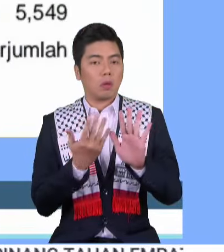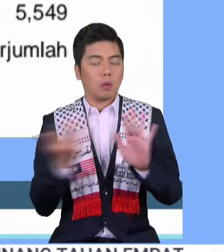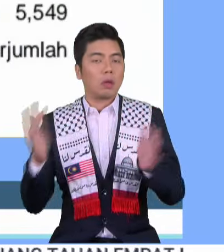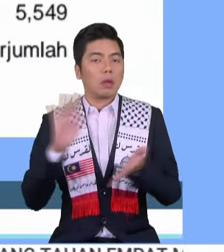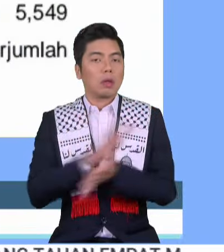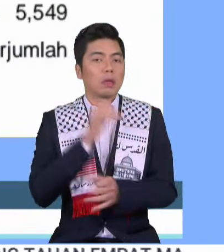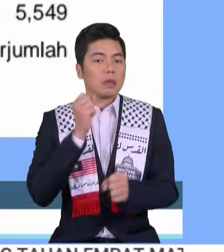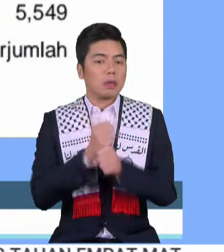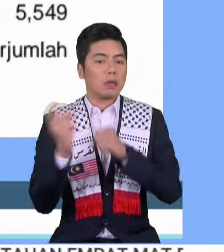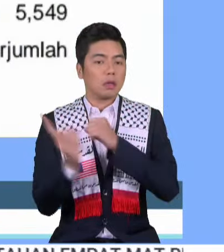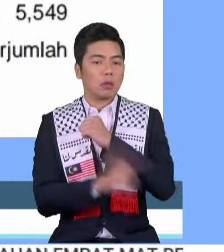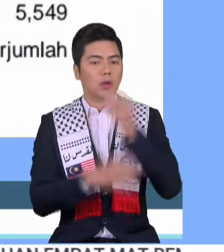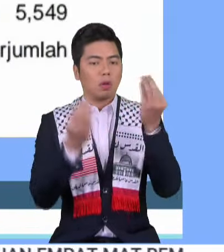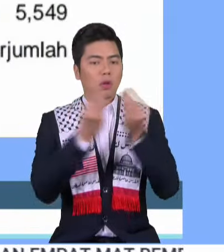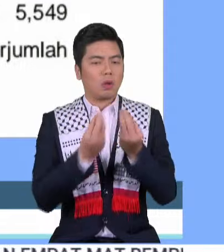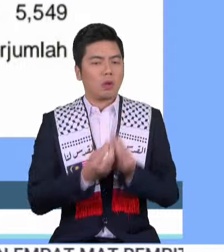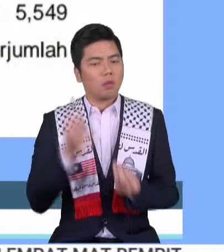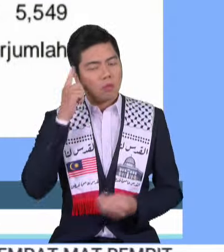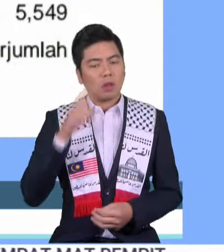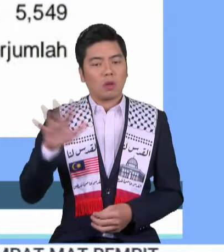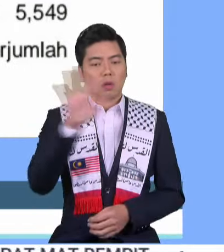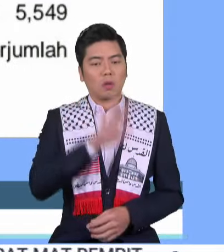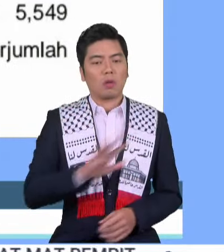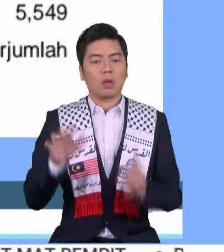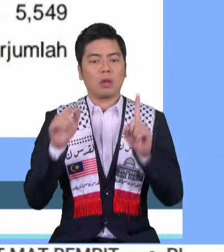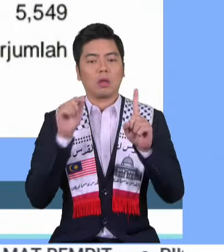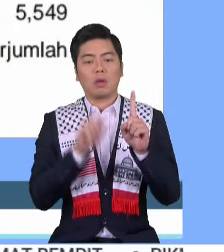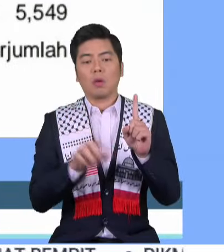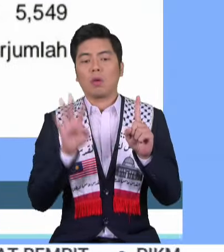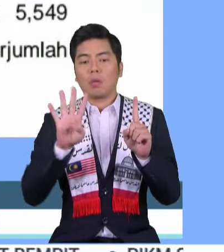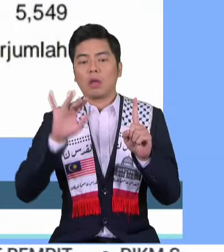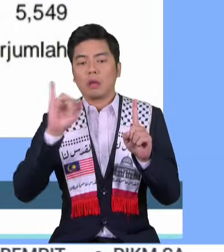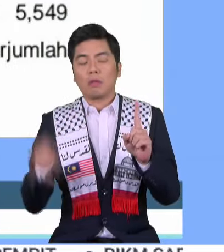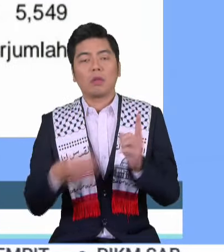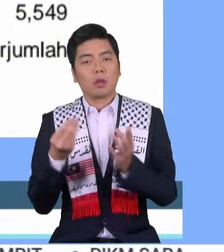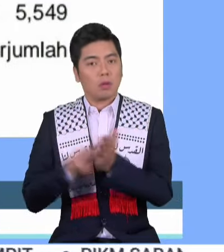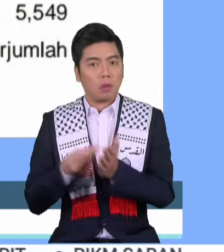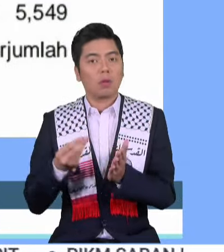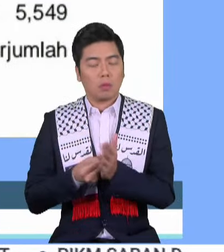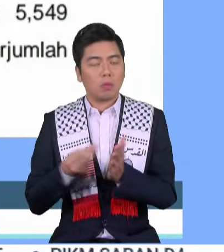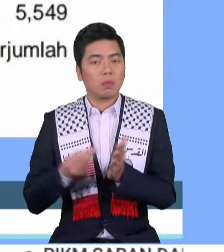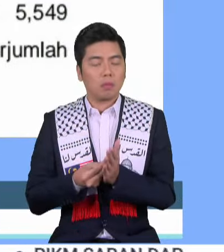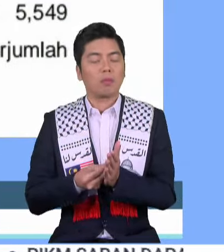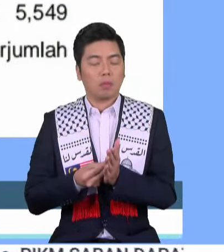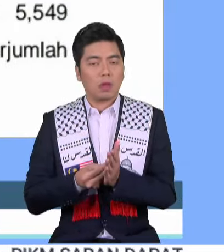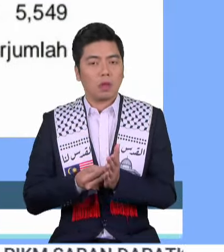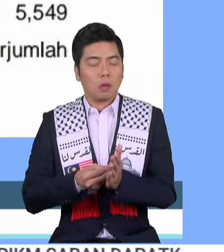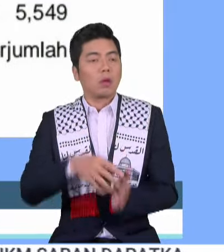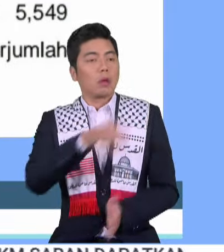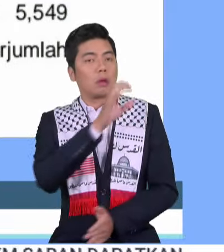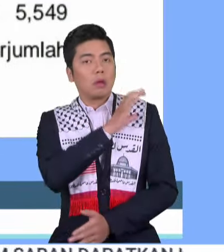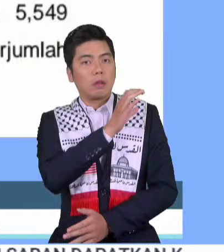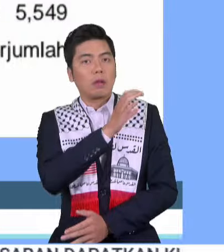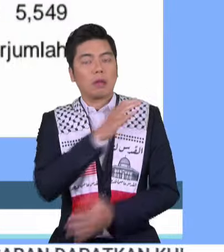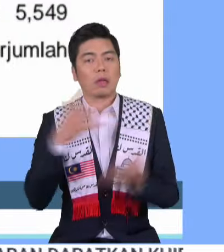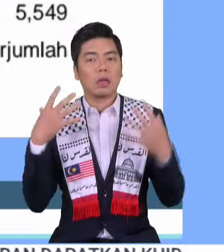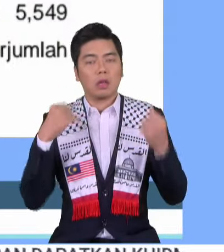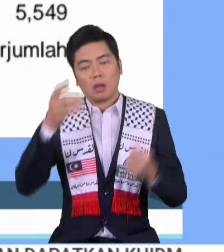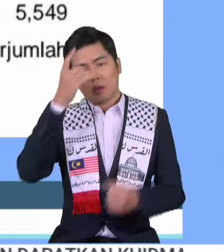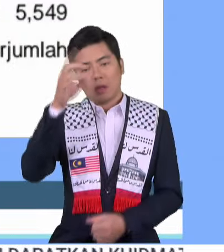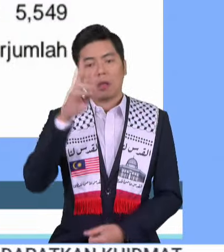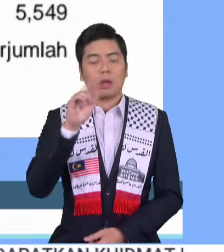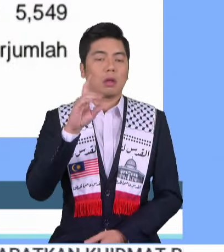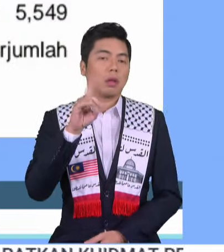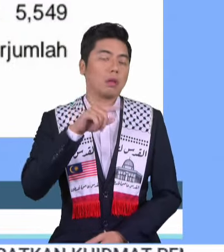5,549 kompaun dengan nilai tawaran berjumlah 1.4 juta ringgit. Ketua Pengarah Kesihatan Dato' Dr. Muhammad Razie